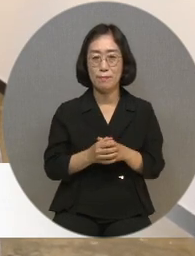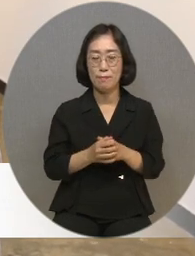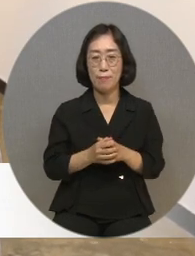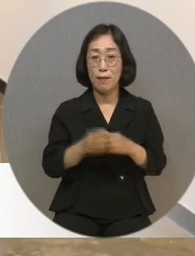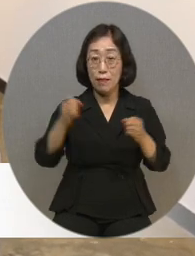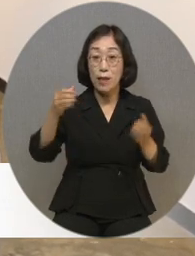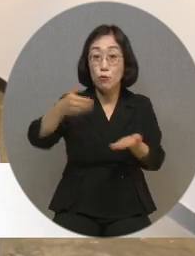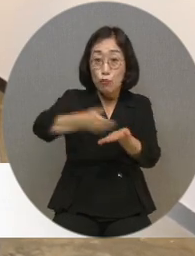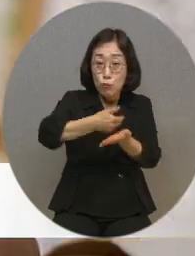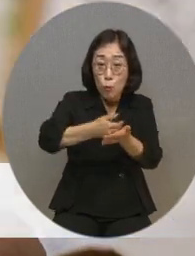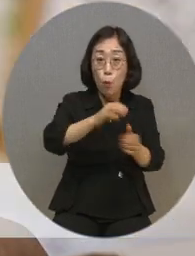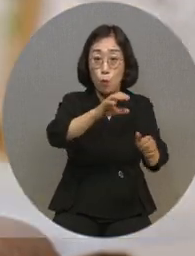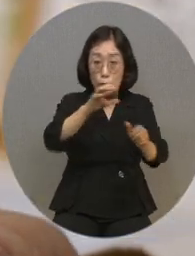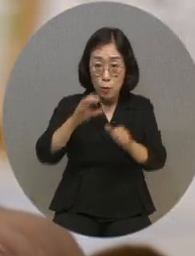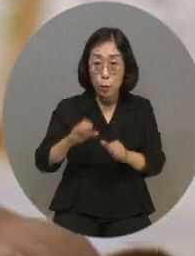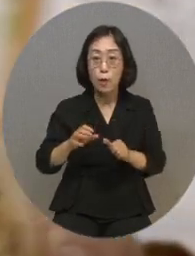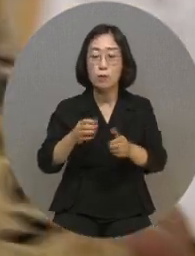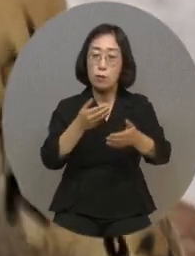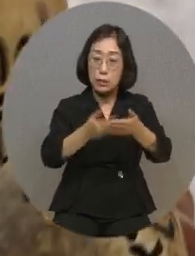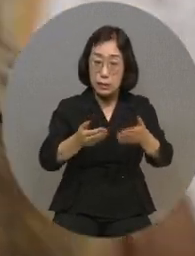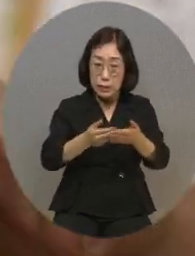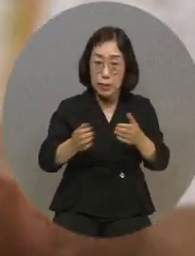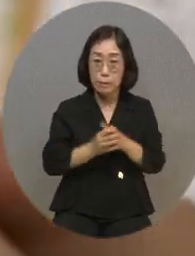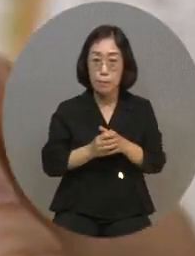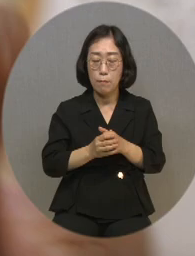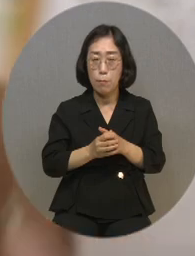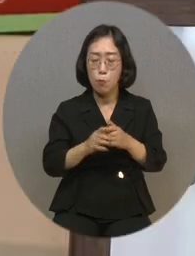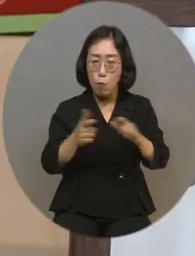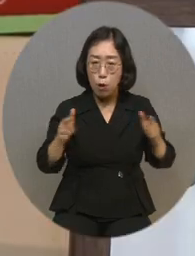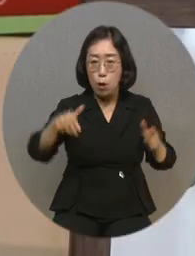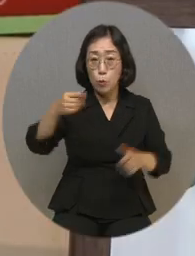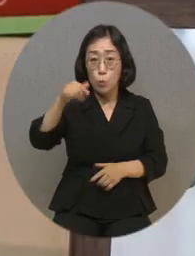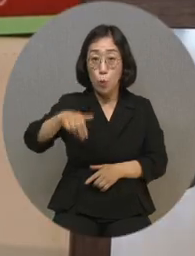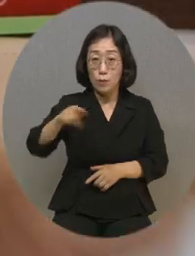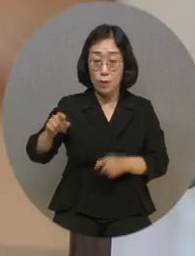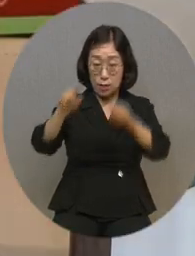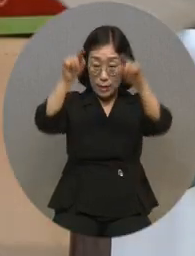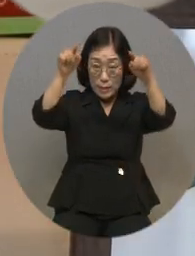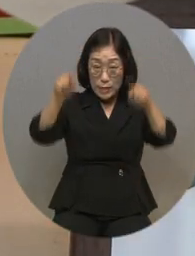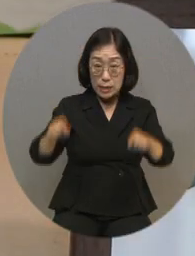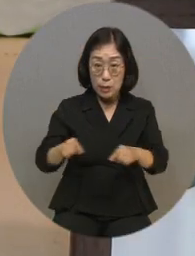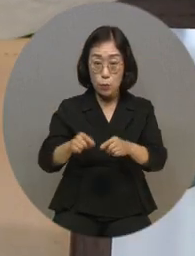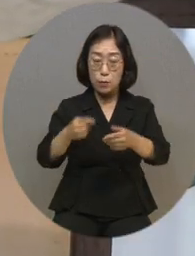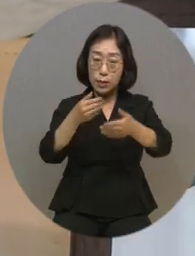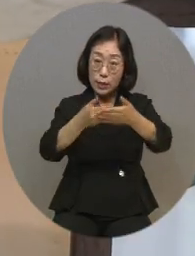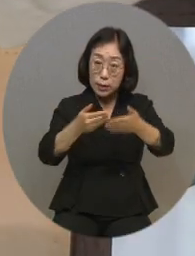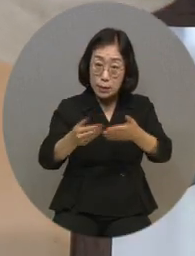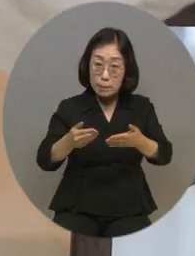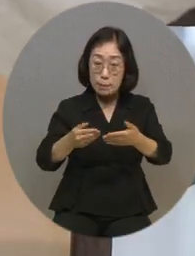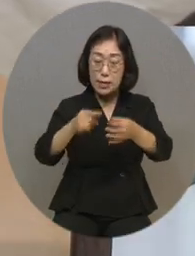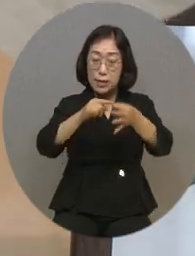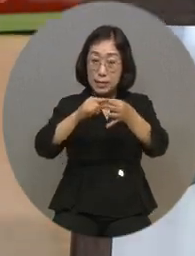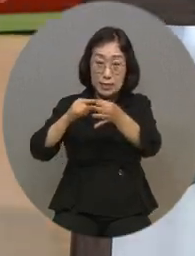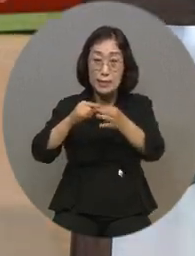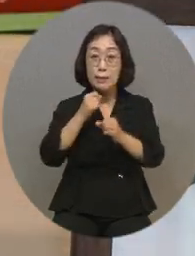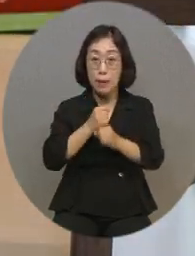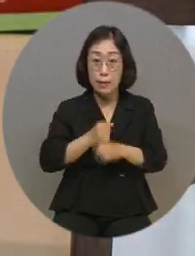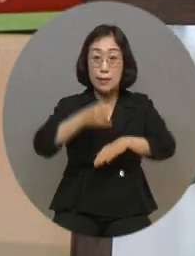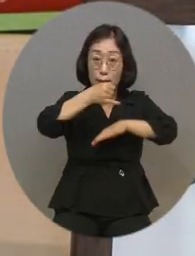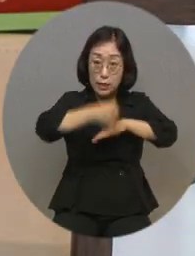재활용 봄을 이용해 작품을 만들고 족자의 캐릭터를 그려넣는 등 다양하고 독특한